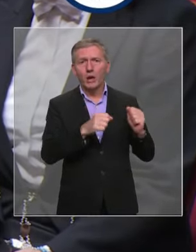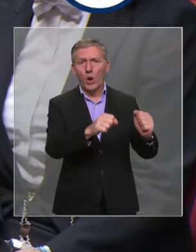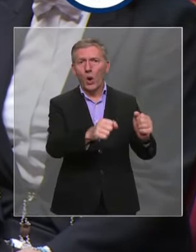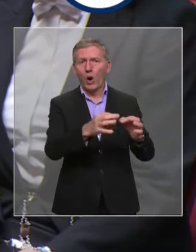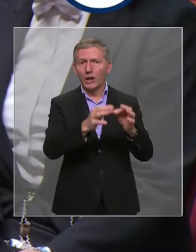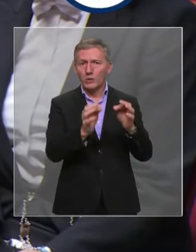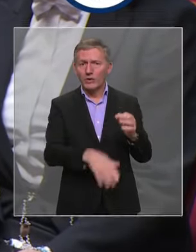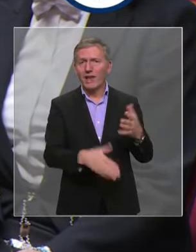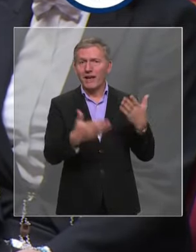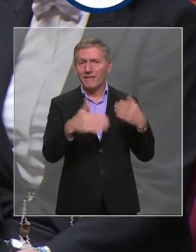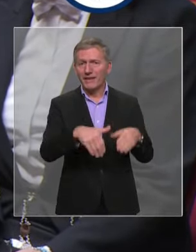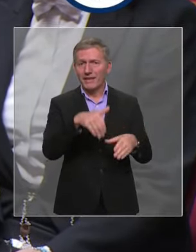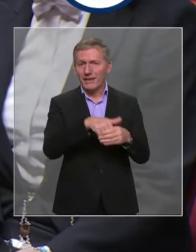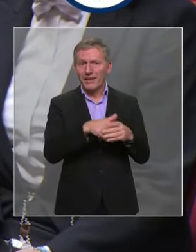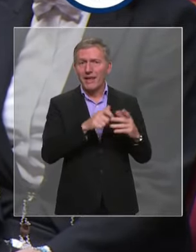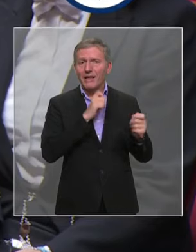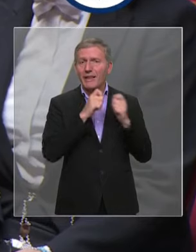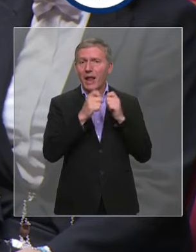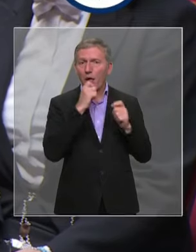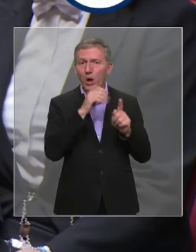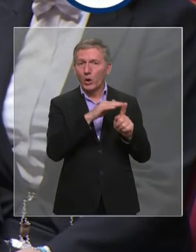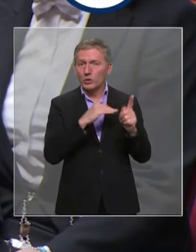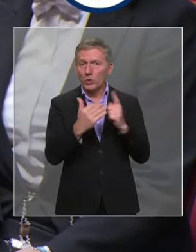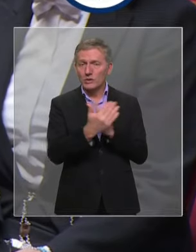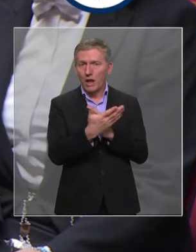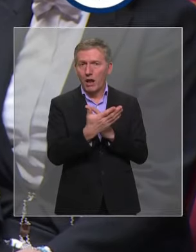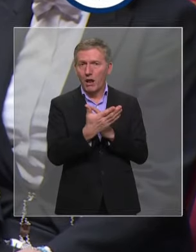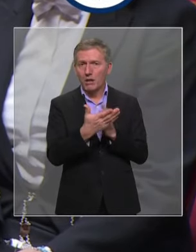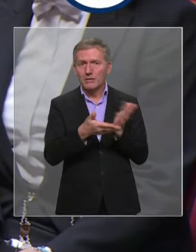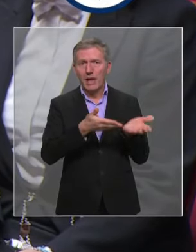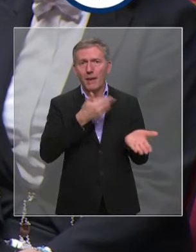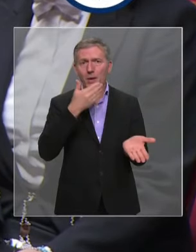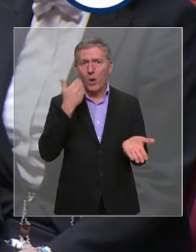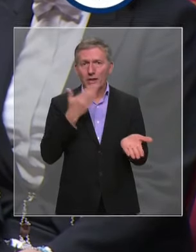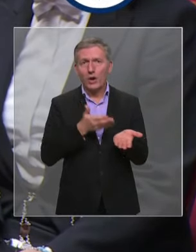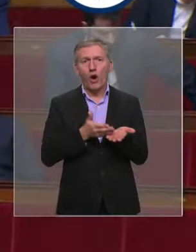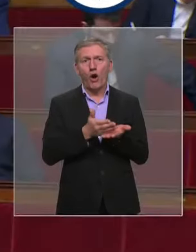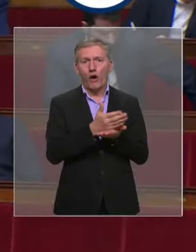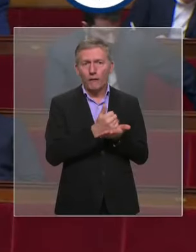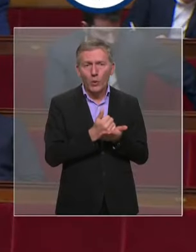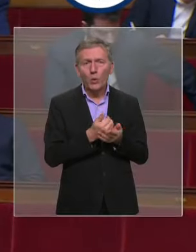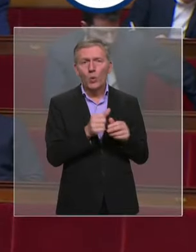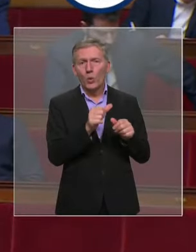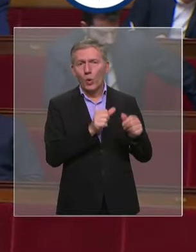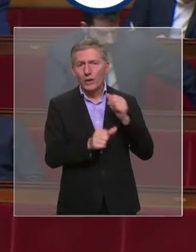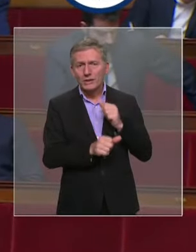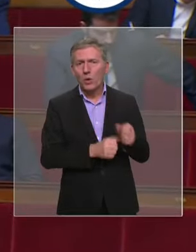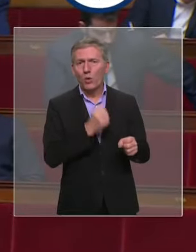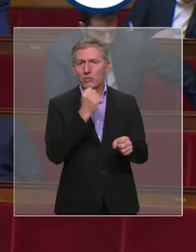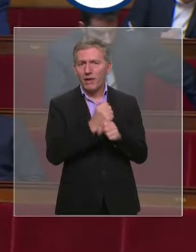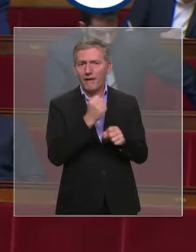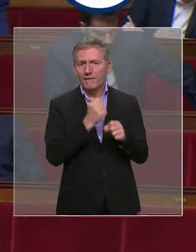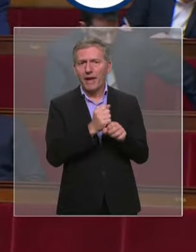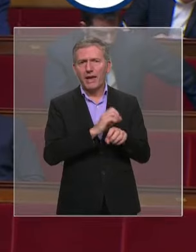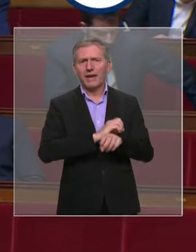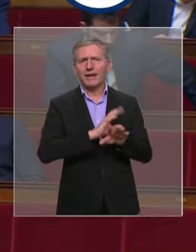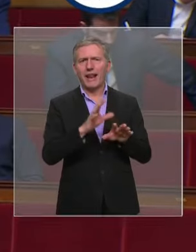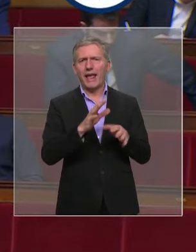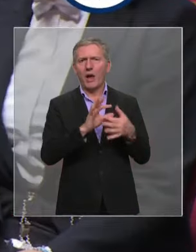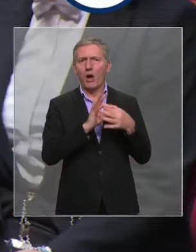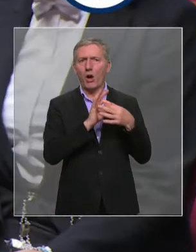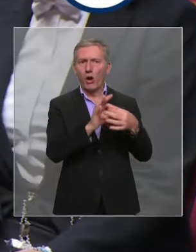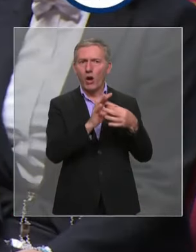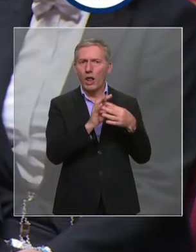conclus dans le cadre du dialogue social et qui ont amélioré leurs revenus, leurs conditions de travail et la transparence de leurs